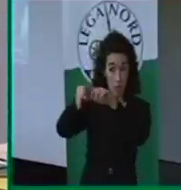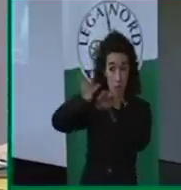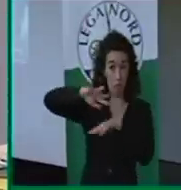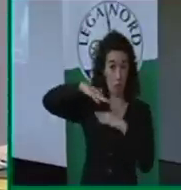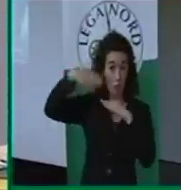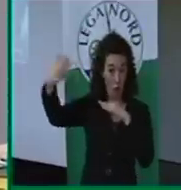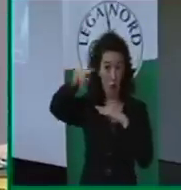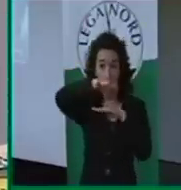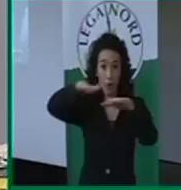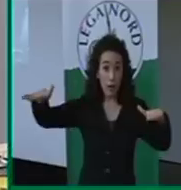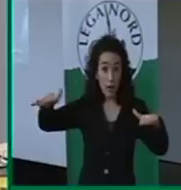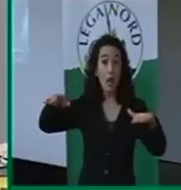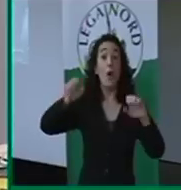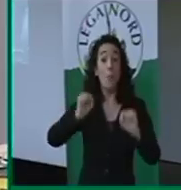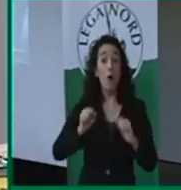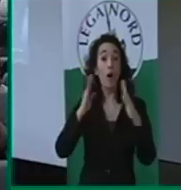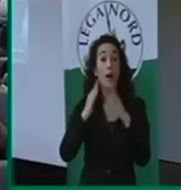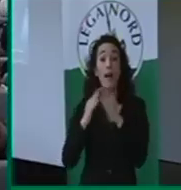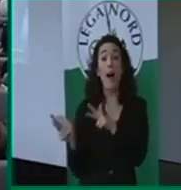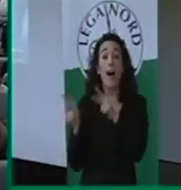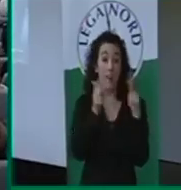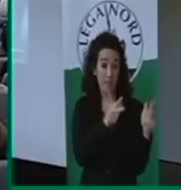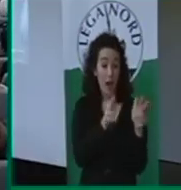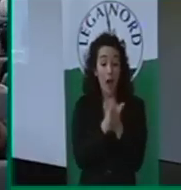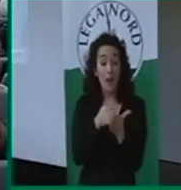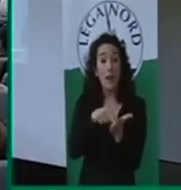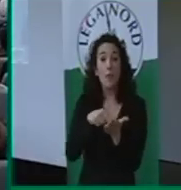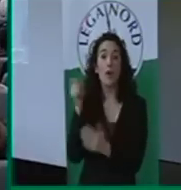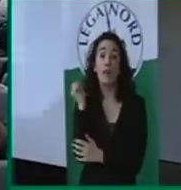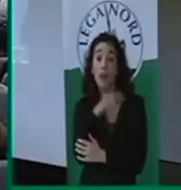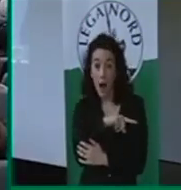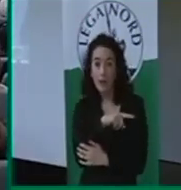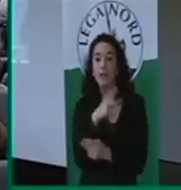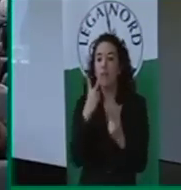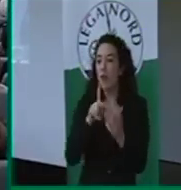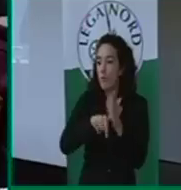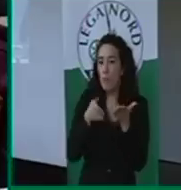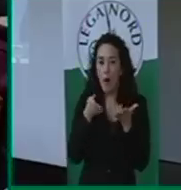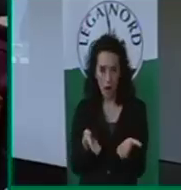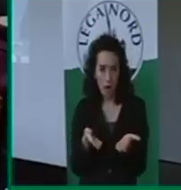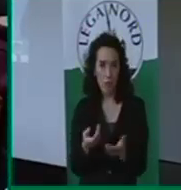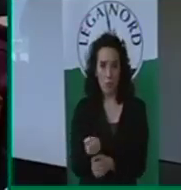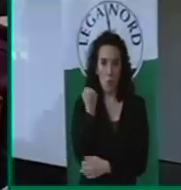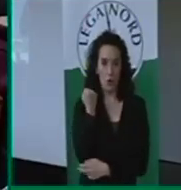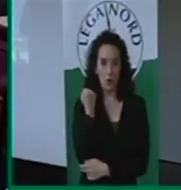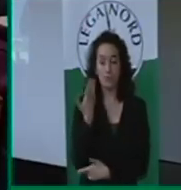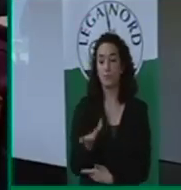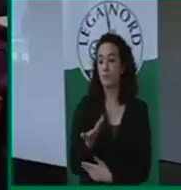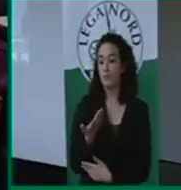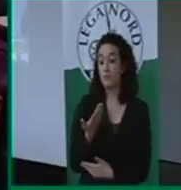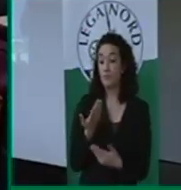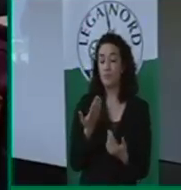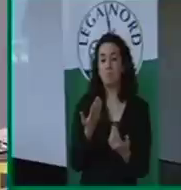casa anche questo gratuito che di sti tempi è è già un bel guadagno ovviamente dopo l'anteprima Fiorentina lo